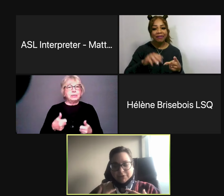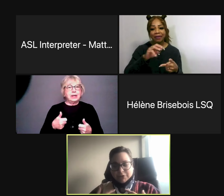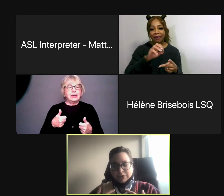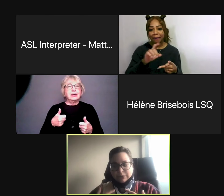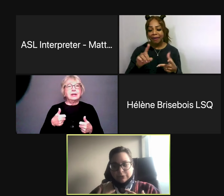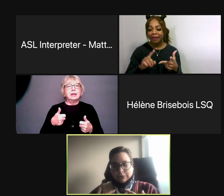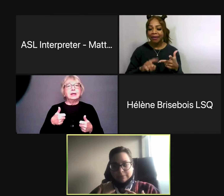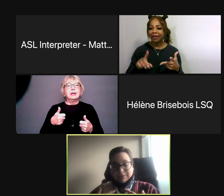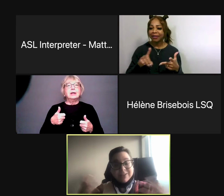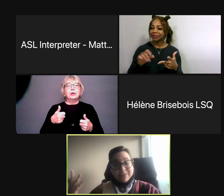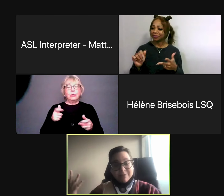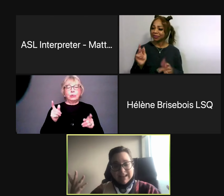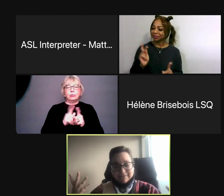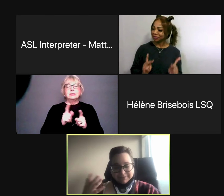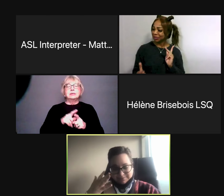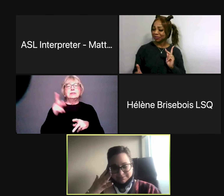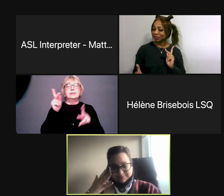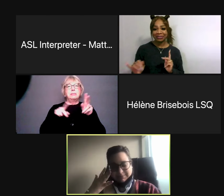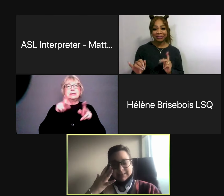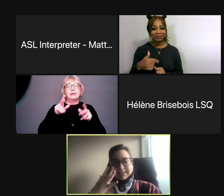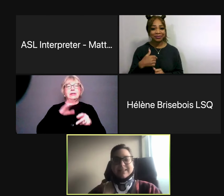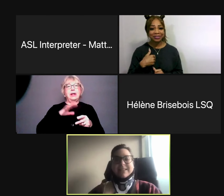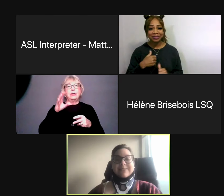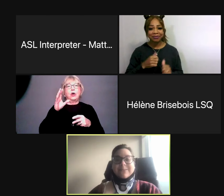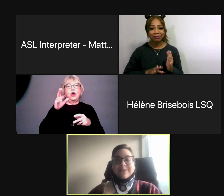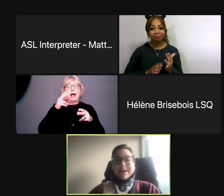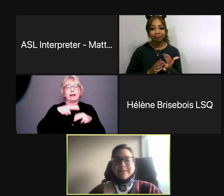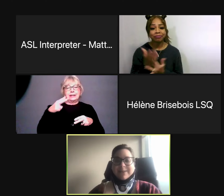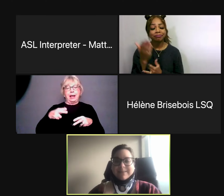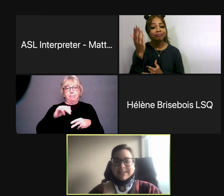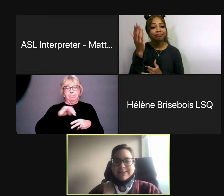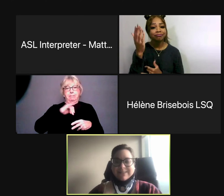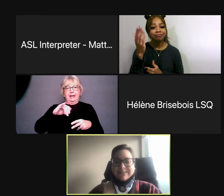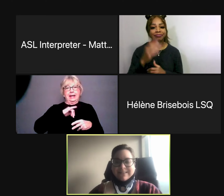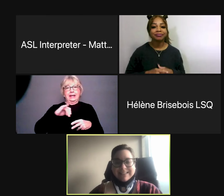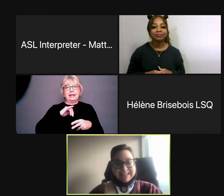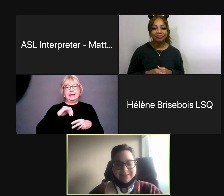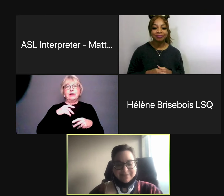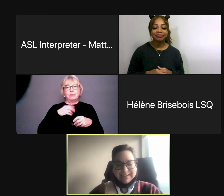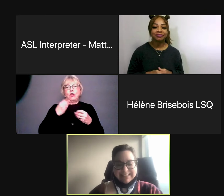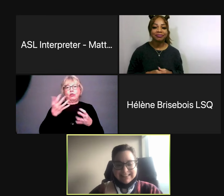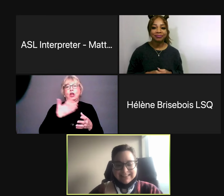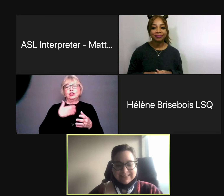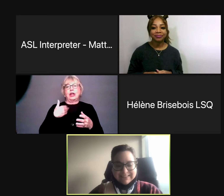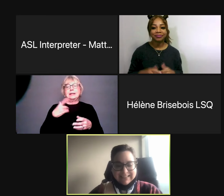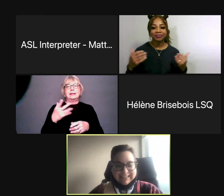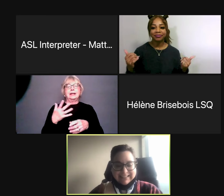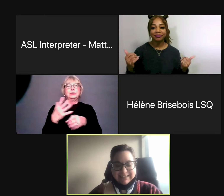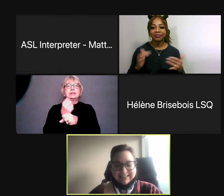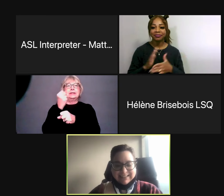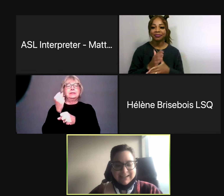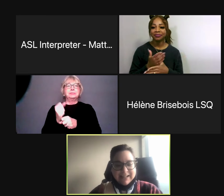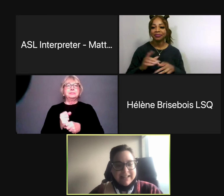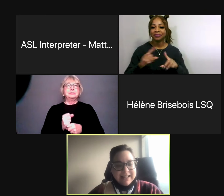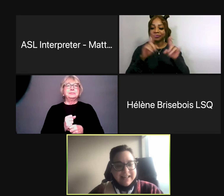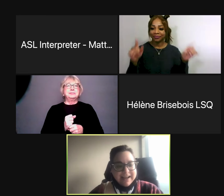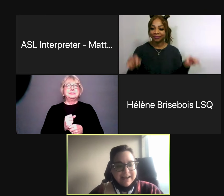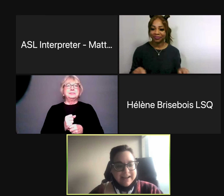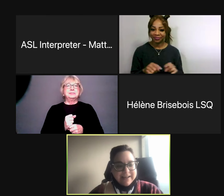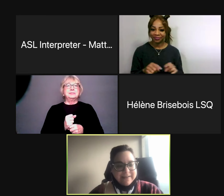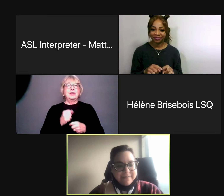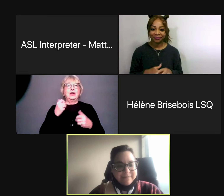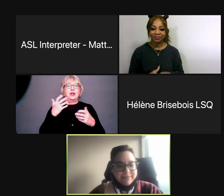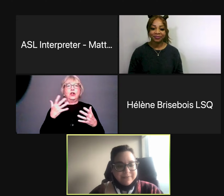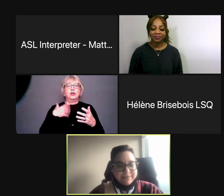aux personnes en situation de handicap tout comme moi qui leur permettent de réussir. Je vais maintenant partager mon